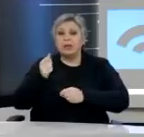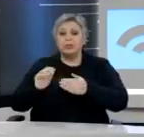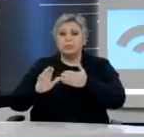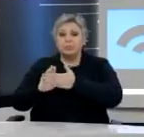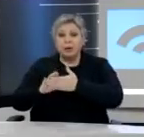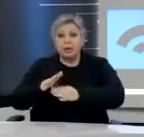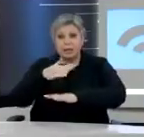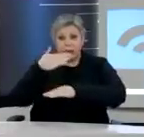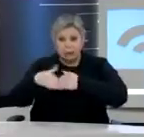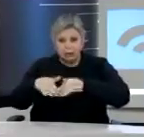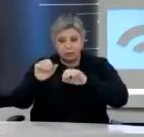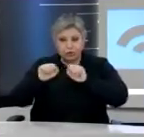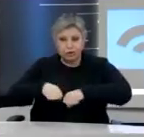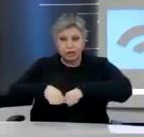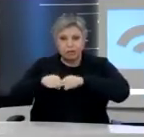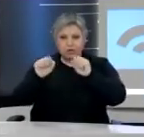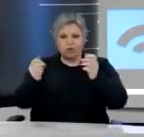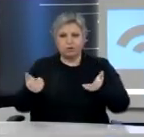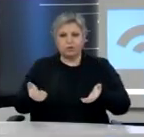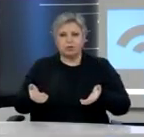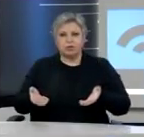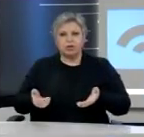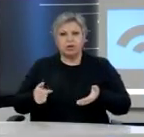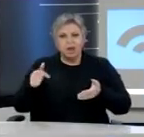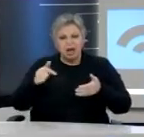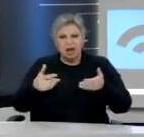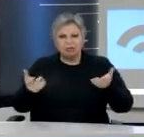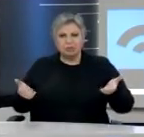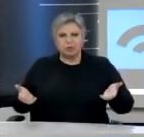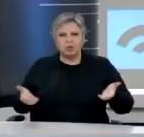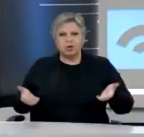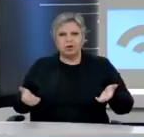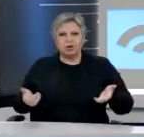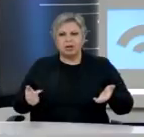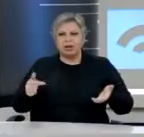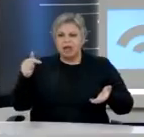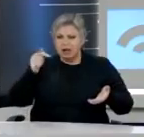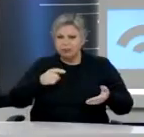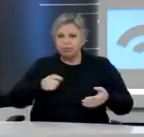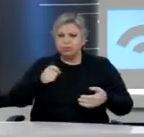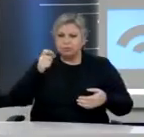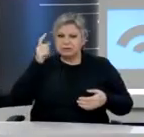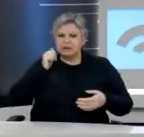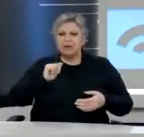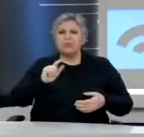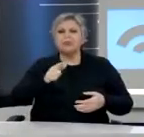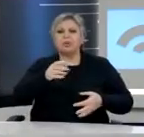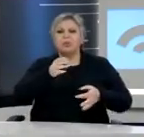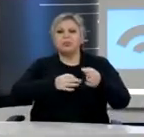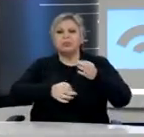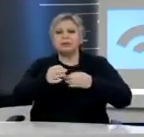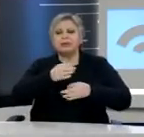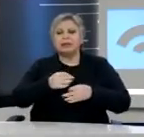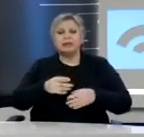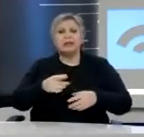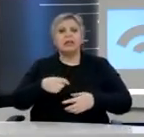να ολοκληρώσει τη θητεία της. Ξέρουμε ότι εσείς λέτε όχι. Μην χρειάζεται να το λέτε, κύριε Βορύδη. Το ξέρουμε. Κύριε Βορύδη.